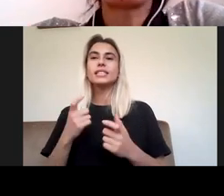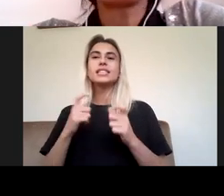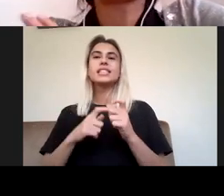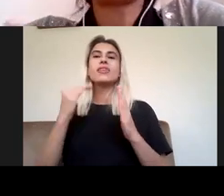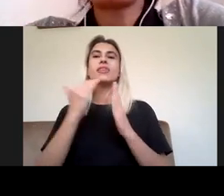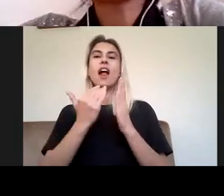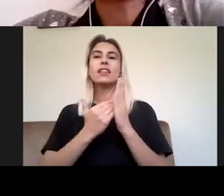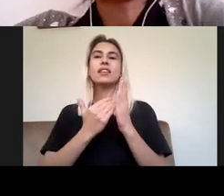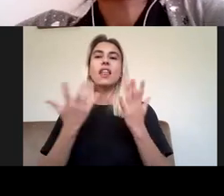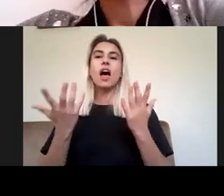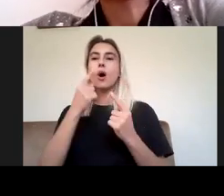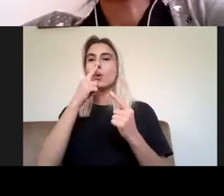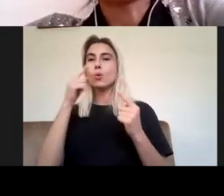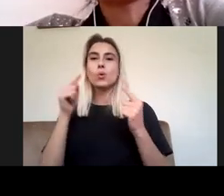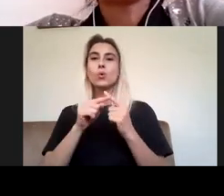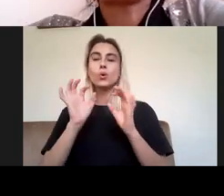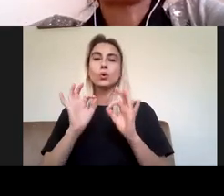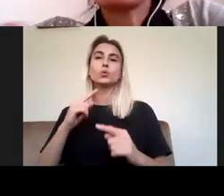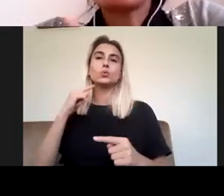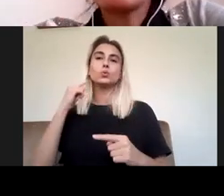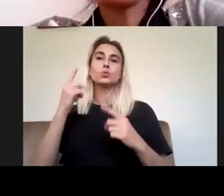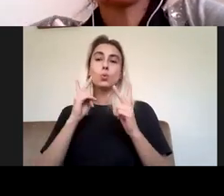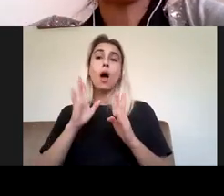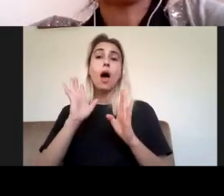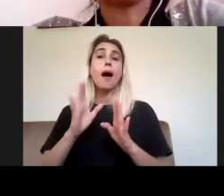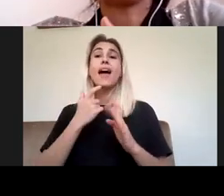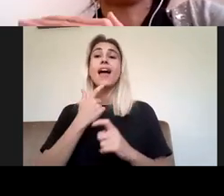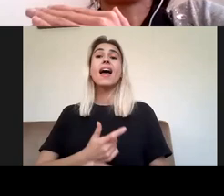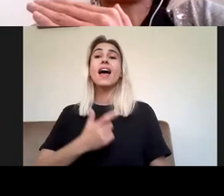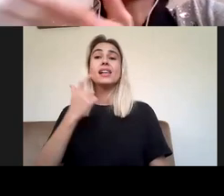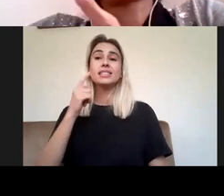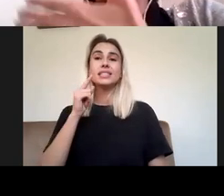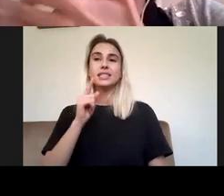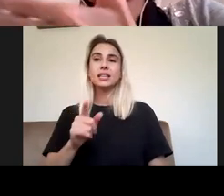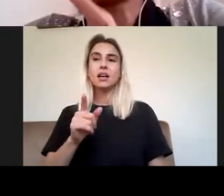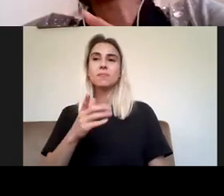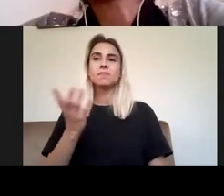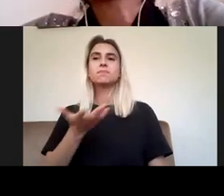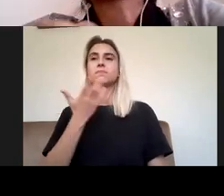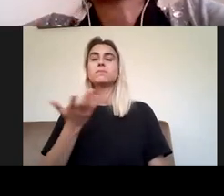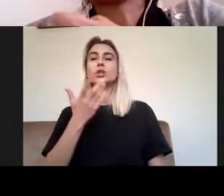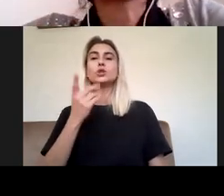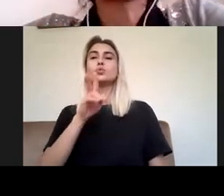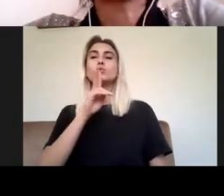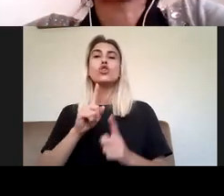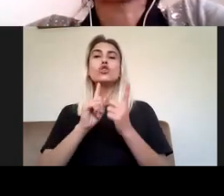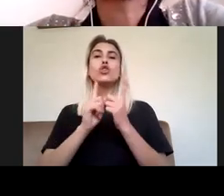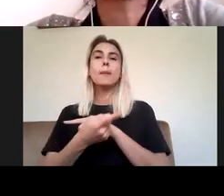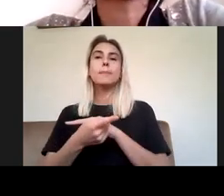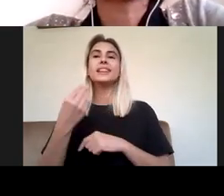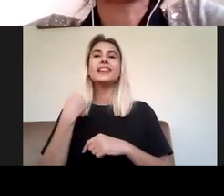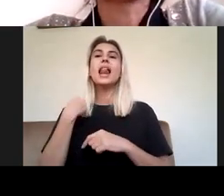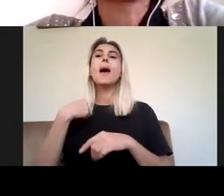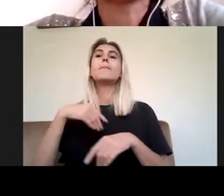standartlara daha uyumlu hale gelmeye çalışıyor. Ama eski ve atıyorum son dönemlerde yenilenmemiş,